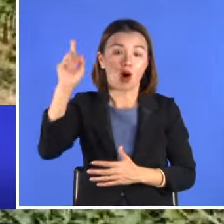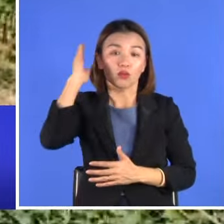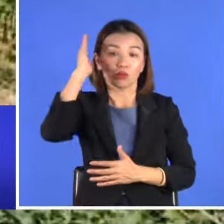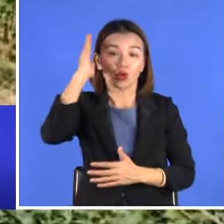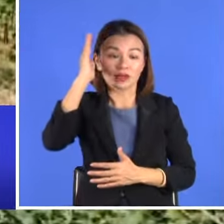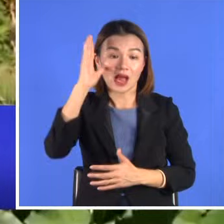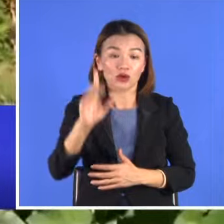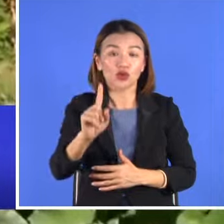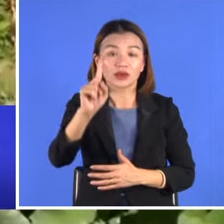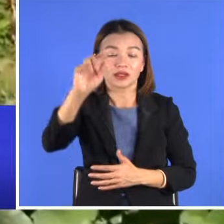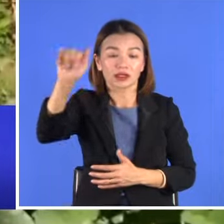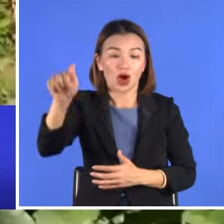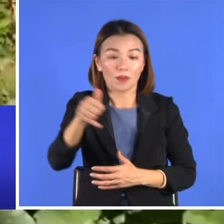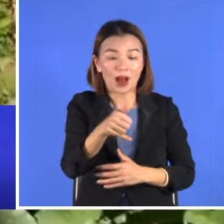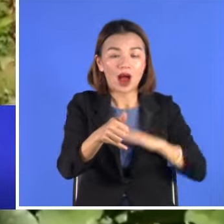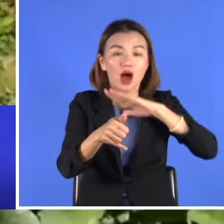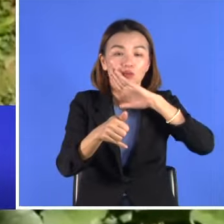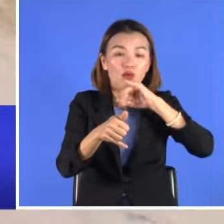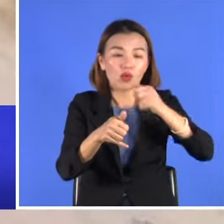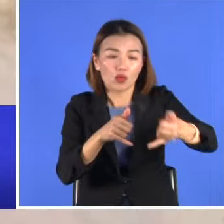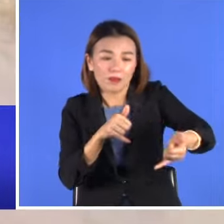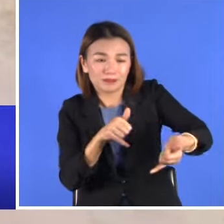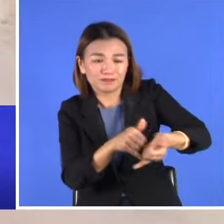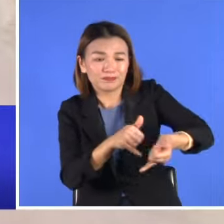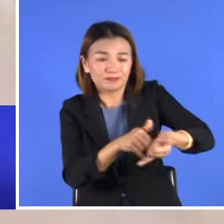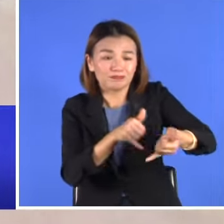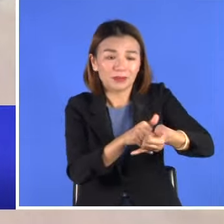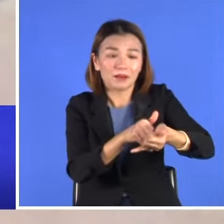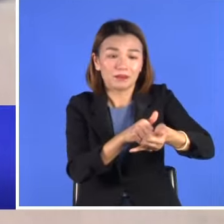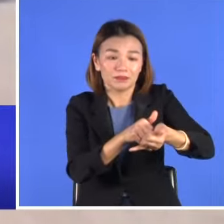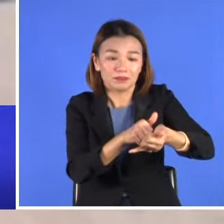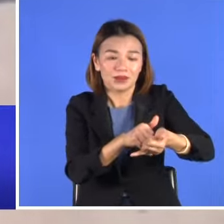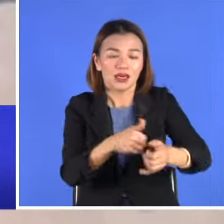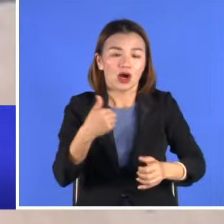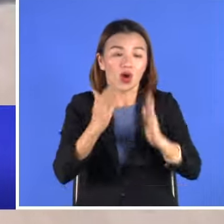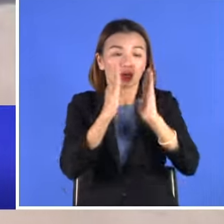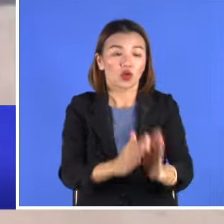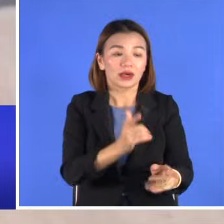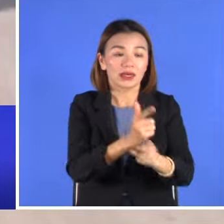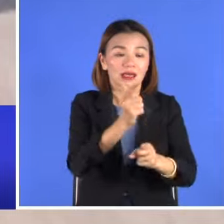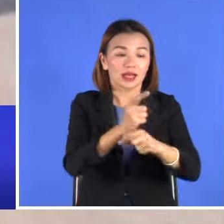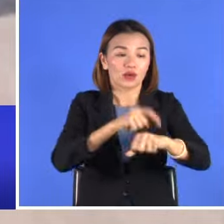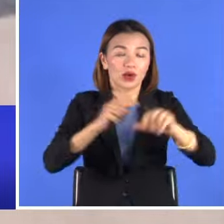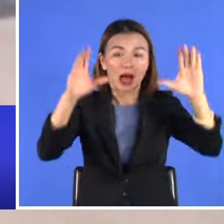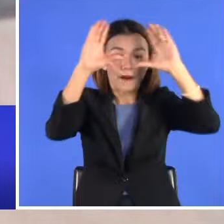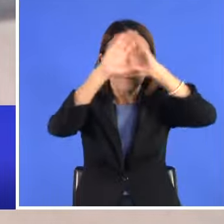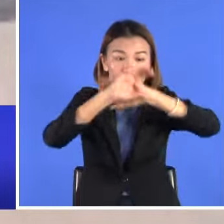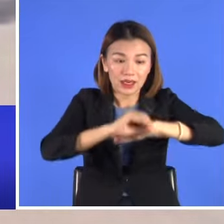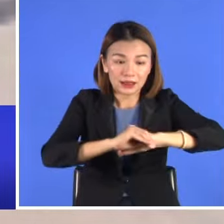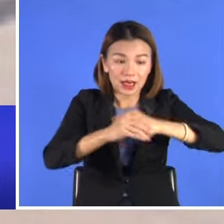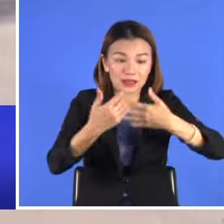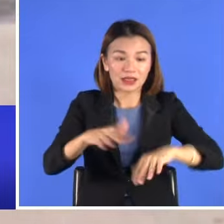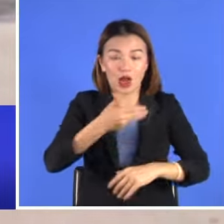บุกเข้ามาข่มขืนหมูเพศเมียท้องแก่ใกล้คลอดที่ชาวบ้านเขาเลี้ยงเอาไว้มากลางดึกแล้วก็หลบหนีไปสร้างความหวาด